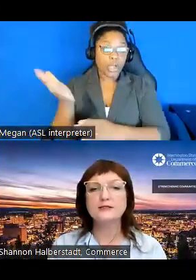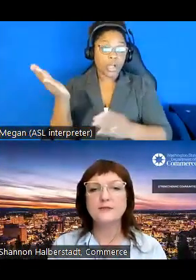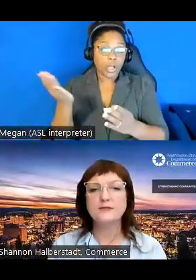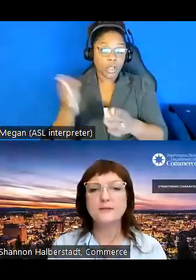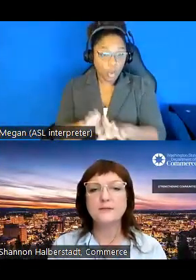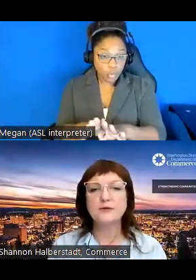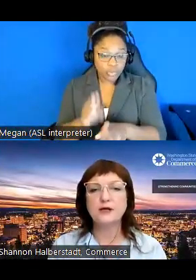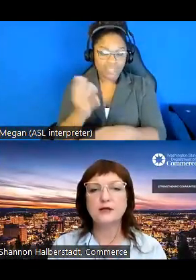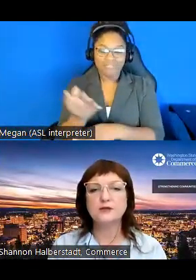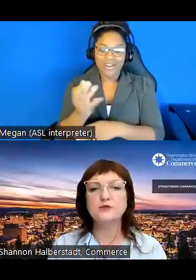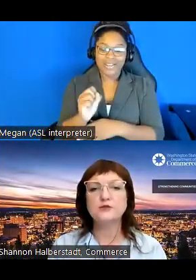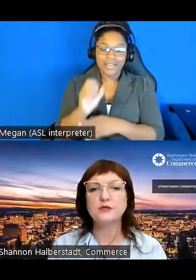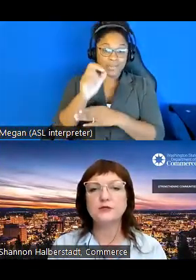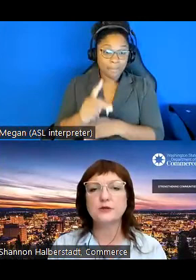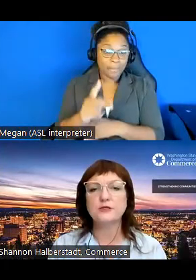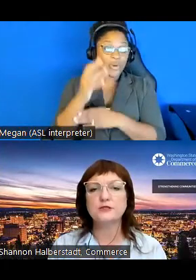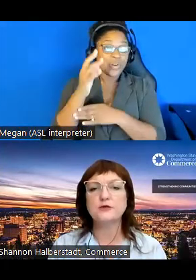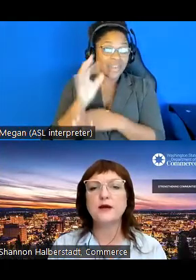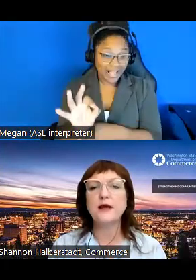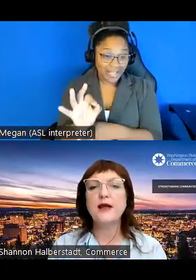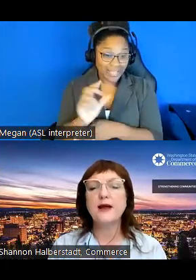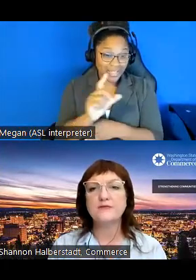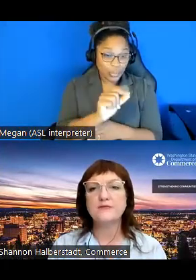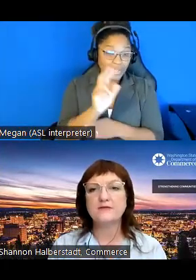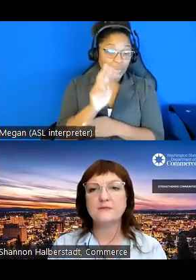신청서 포털은